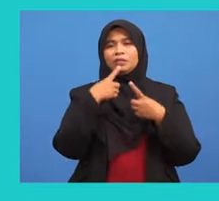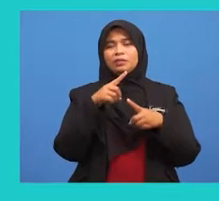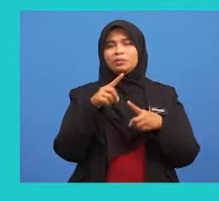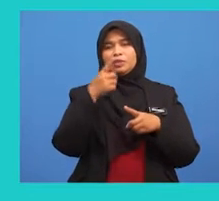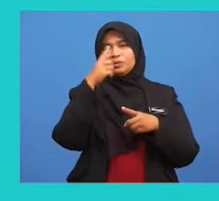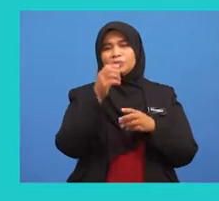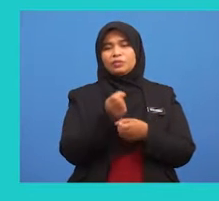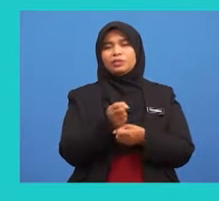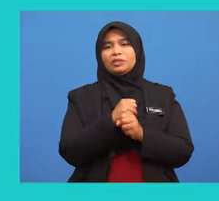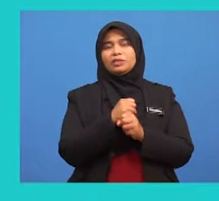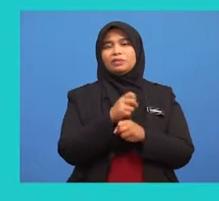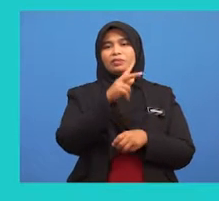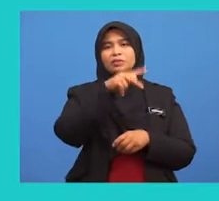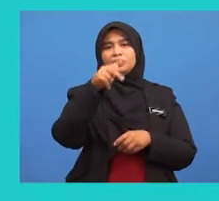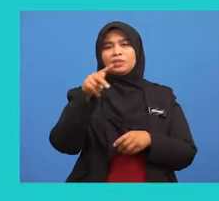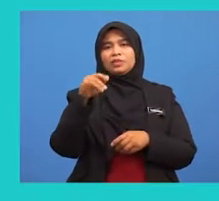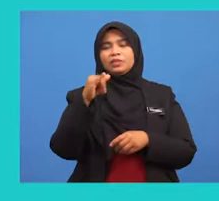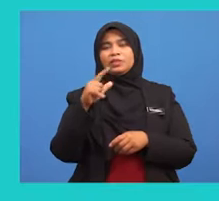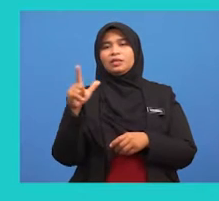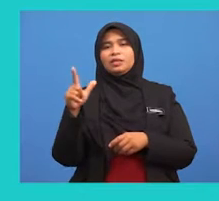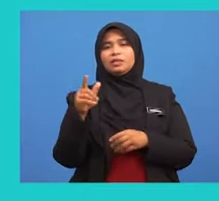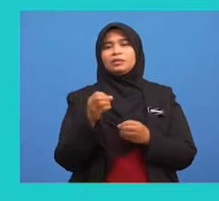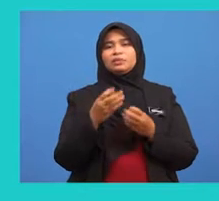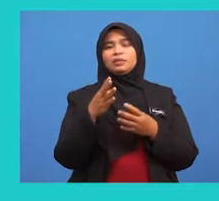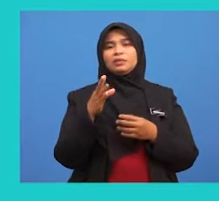kilang adalah sebanyak